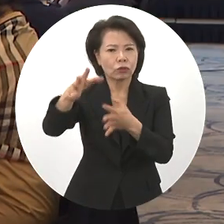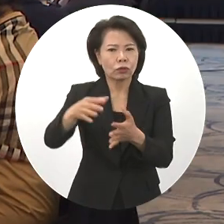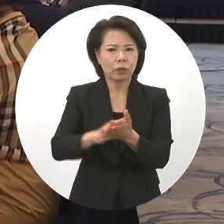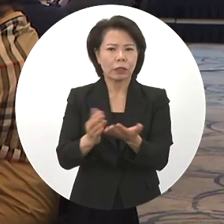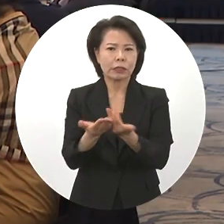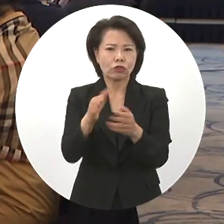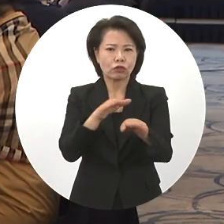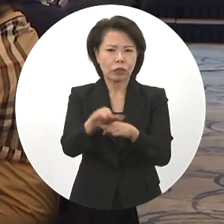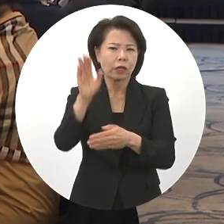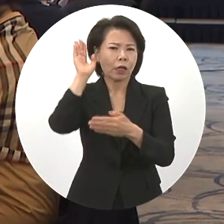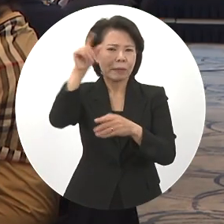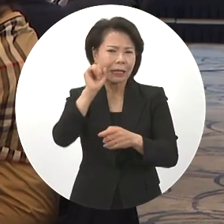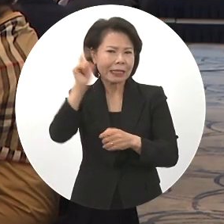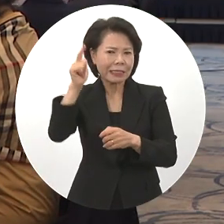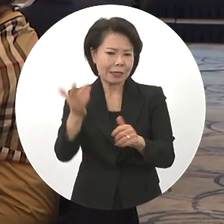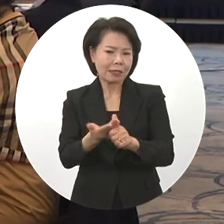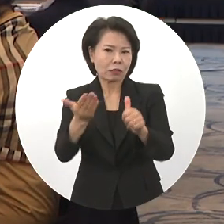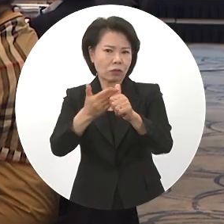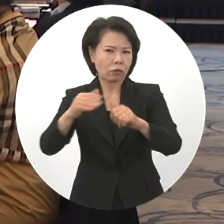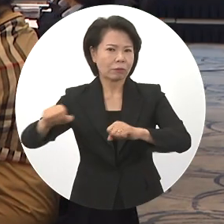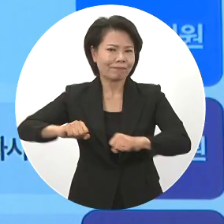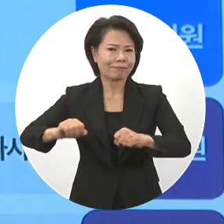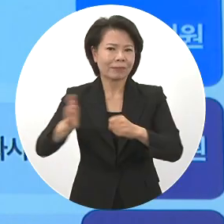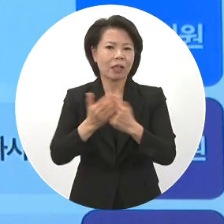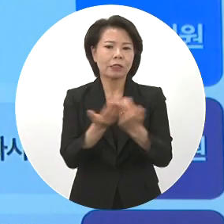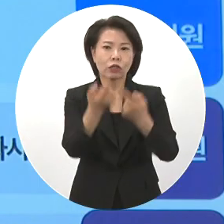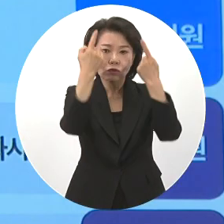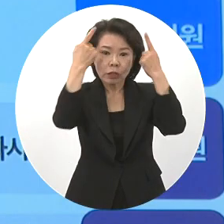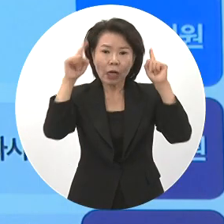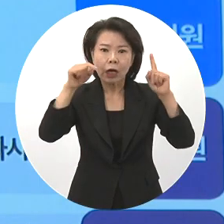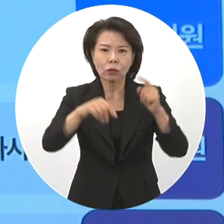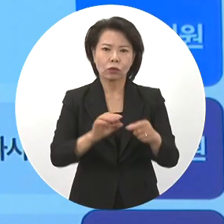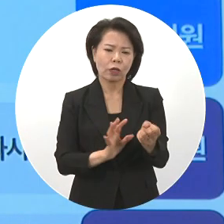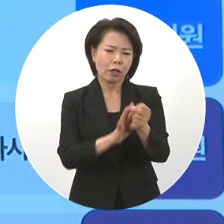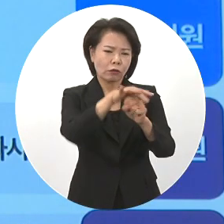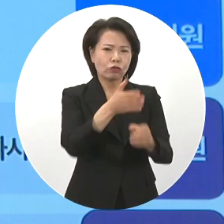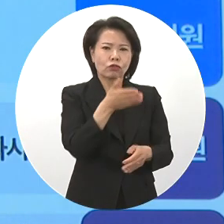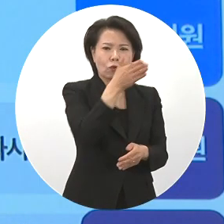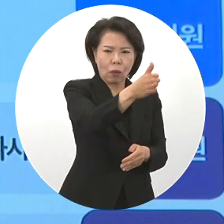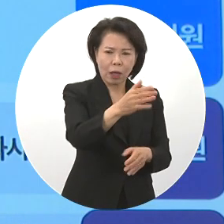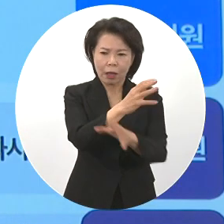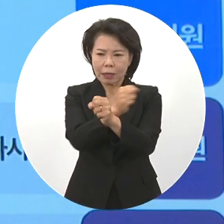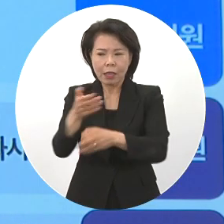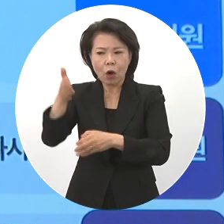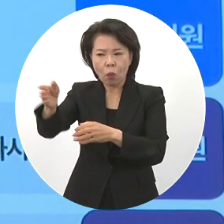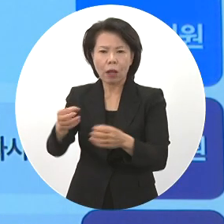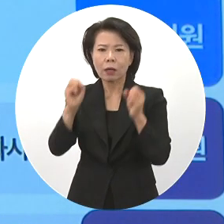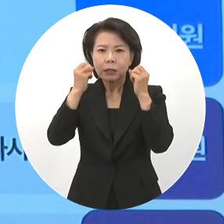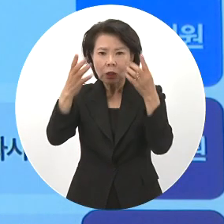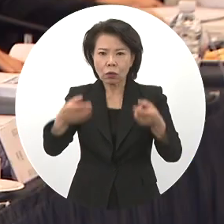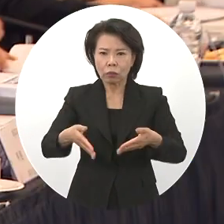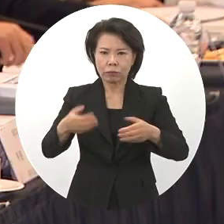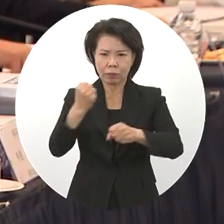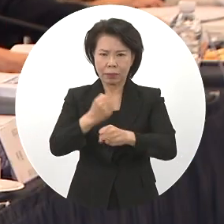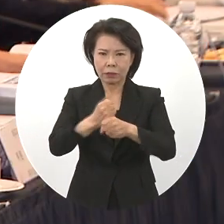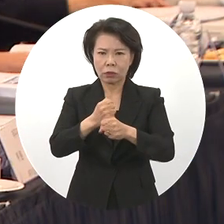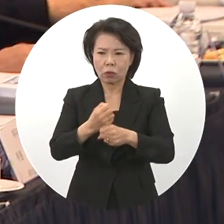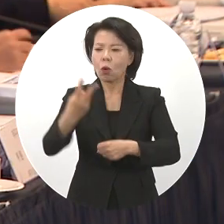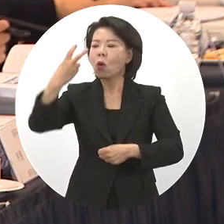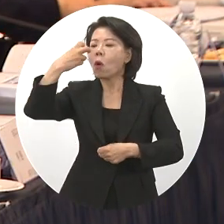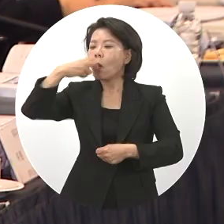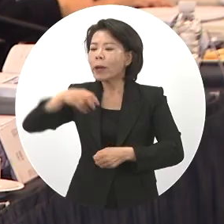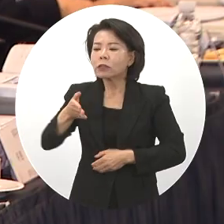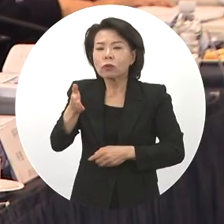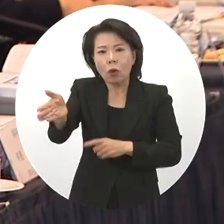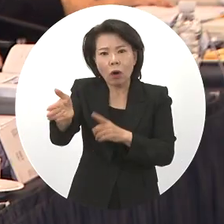제주형 미래인재 양성에 나서는데요. 제주대학교는 우주학과 등 계약학과를 신설하고 복수